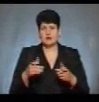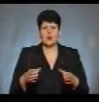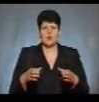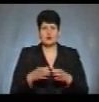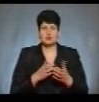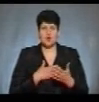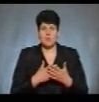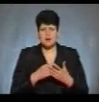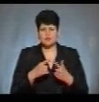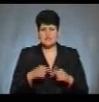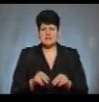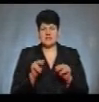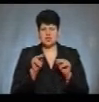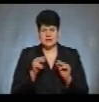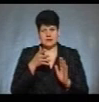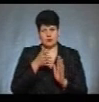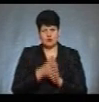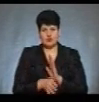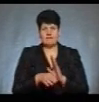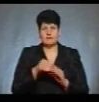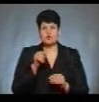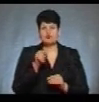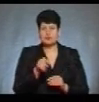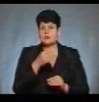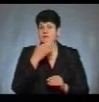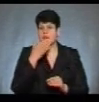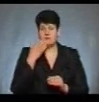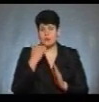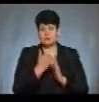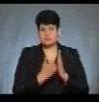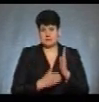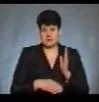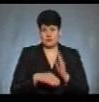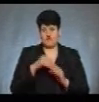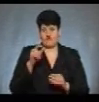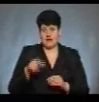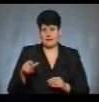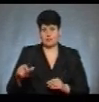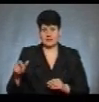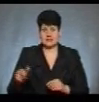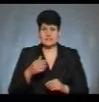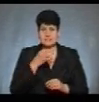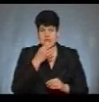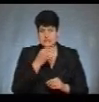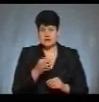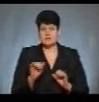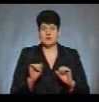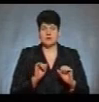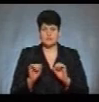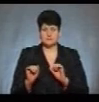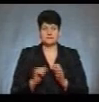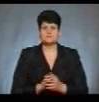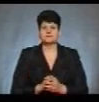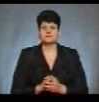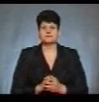організацій за прозорі та чесні вибори, що їх немає у списку виборців, розповів керівник творчого об'єднання «Нівроку» Олександр